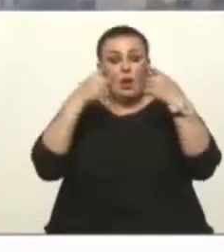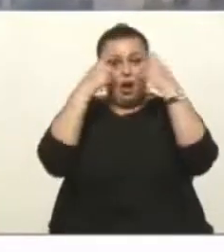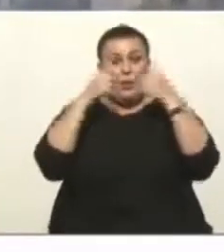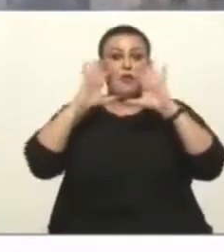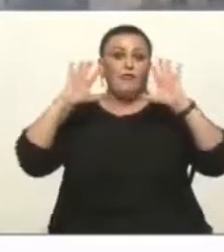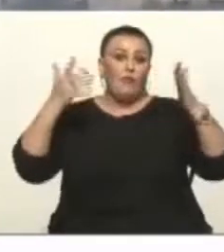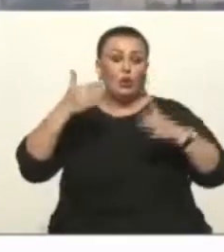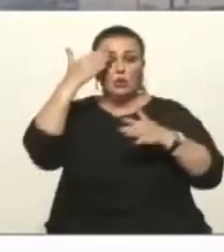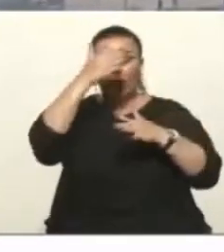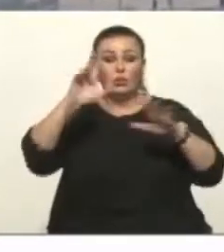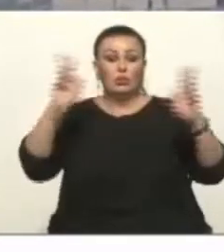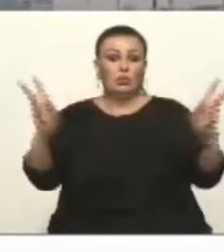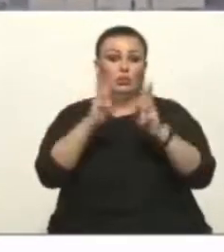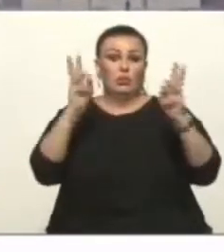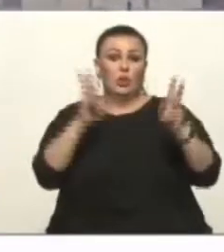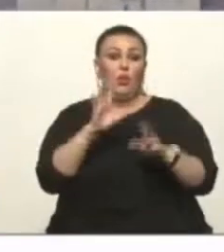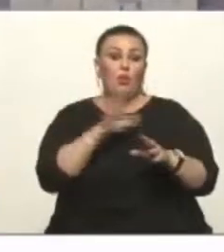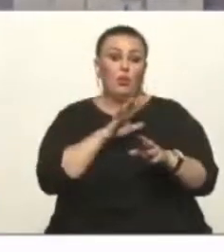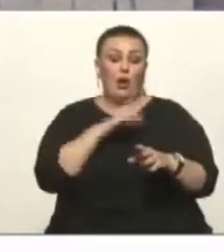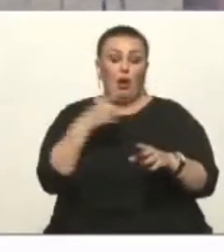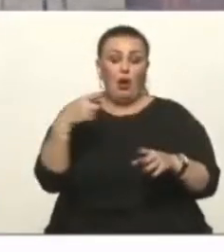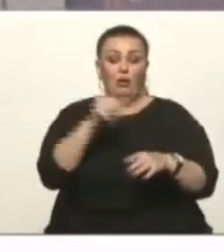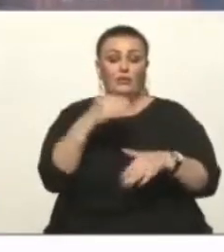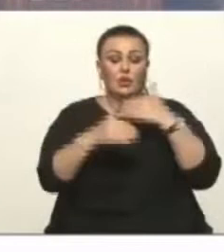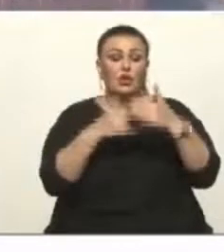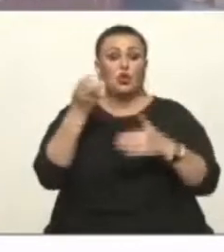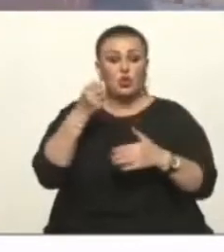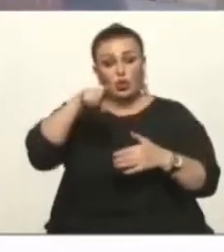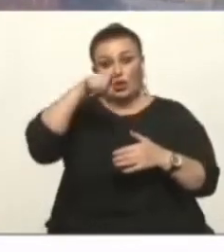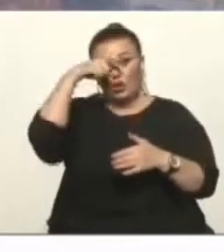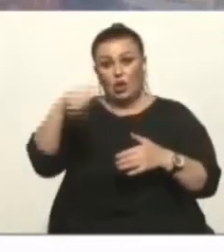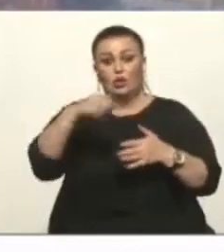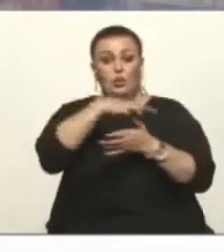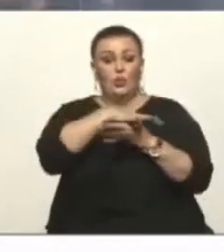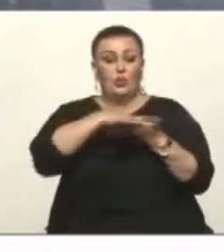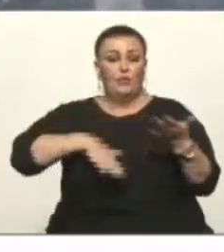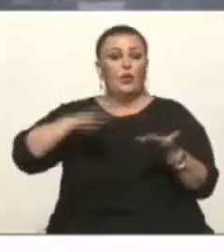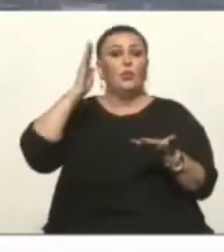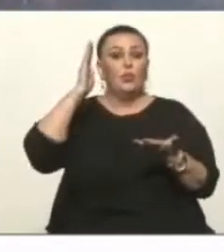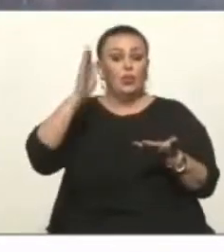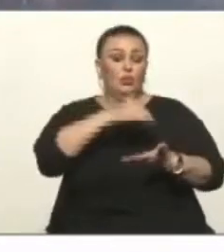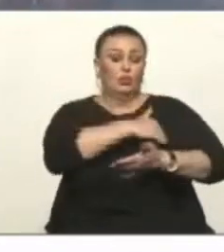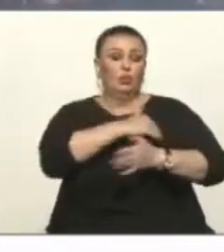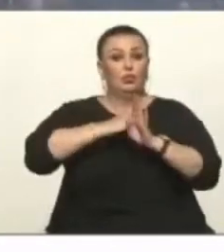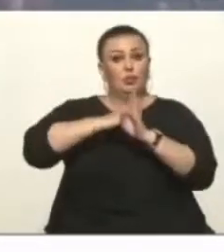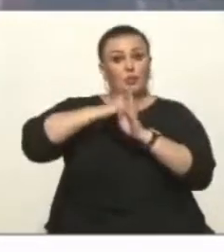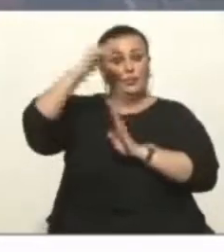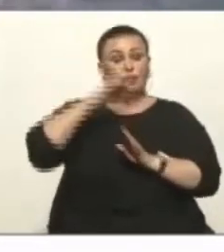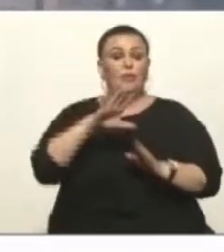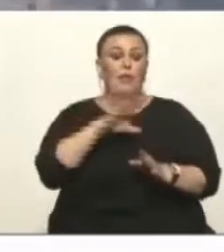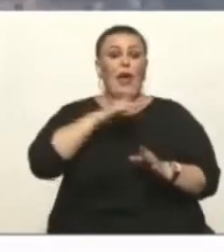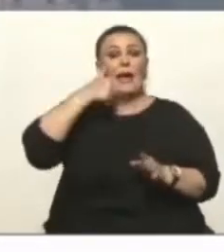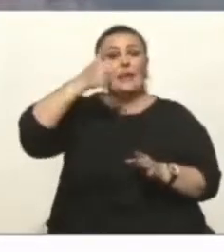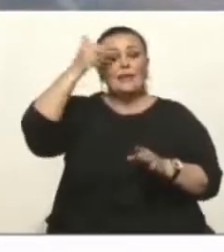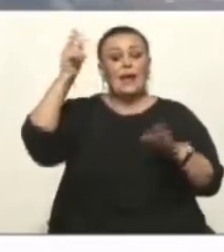edirlər bununla bağlı. Çünki önümüzdəki həftədə də istilərin daha da dərəcəsinin yüksələcəyi gözlənilir.